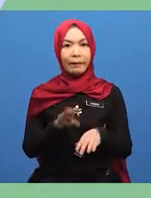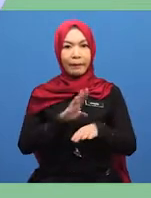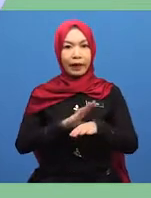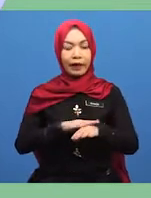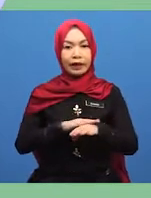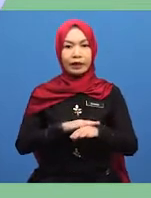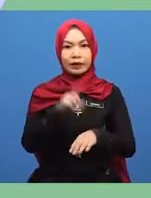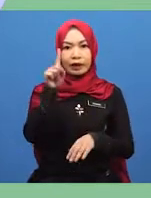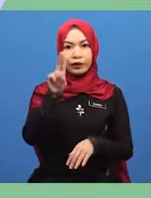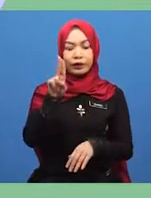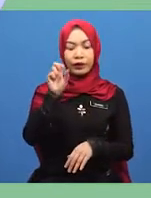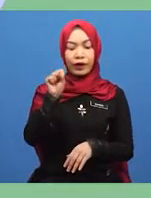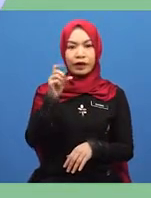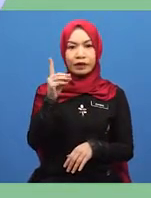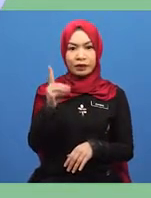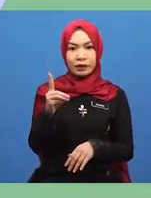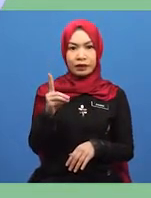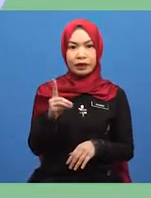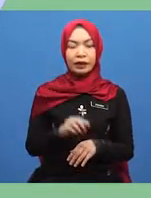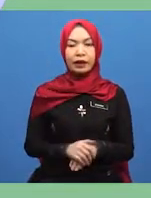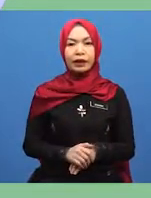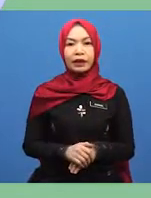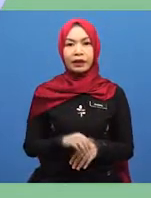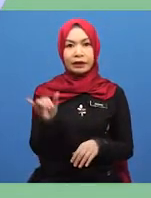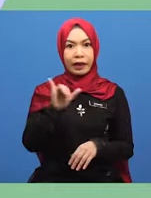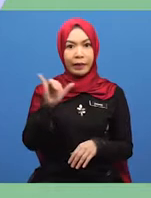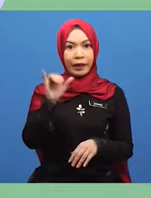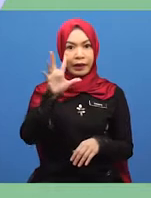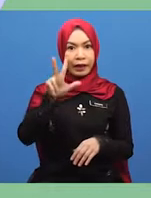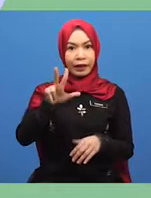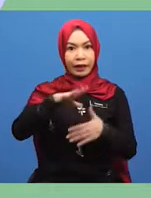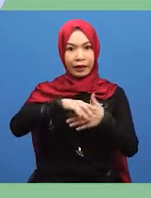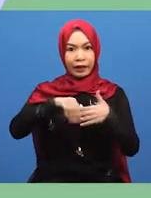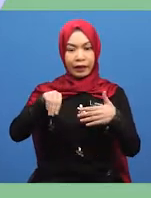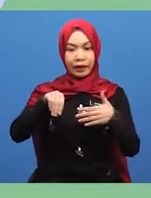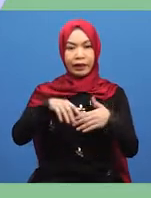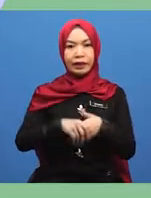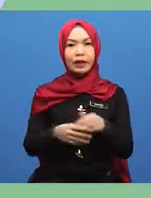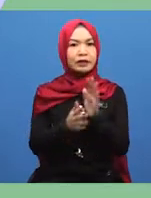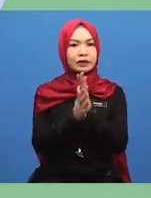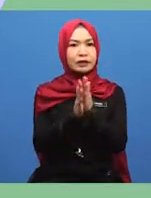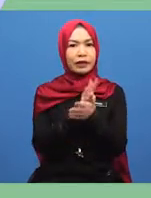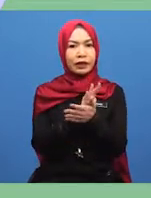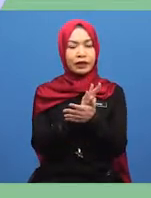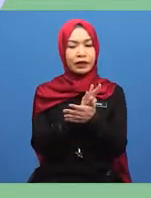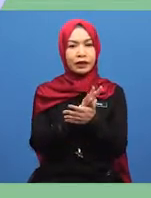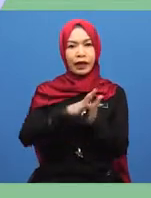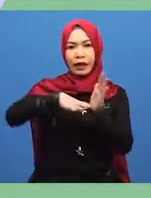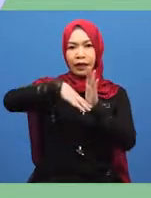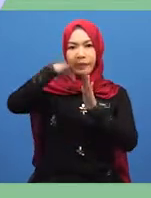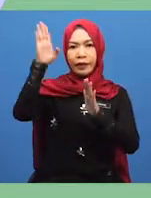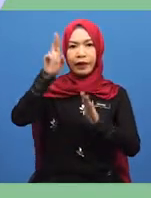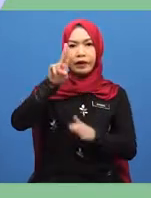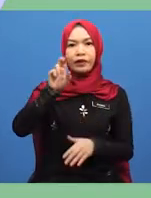USD sama dengan RM3, wujudlah satu lebihan permintaan USD yang ditunjukkan